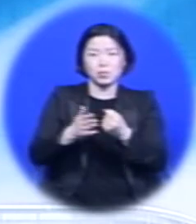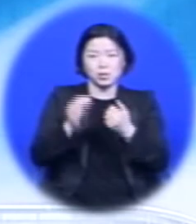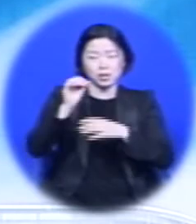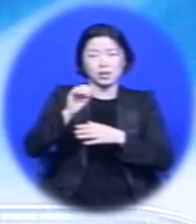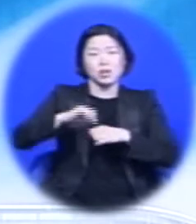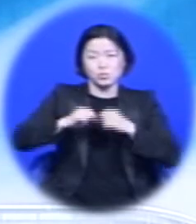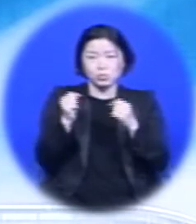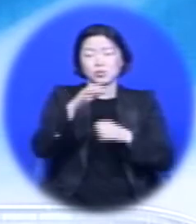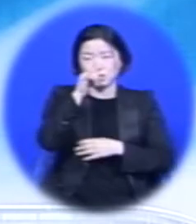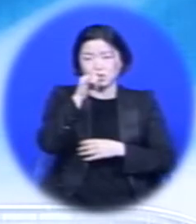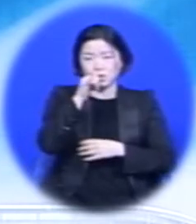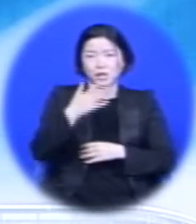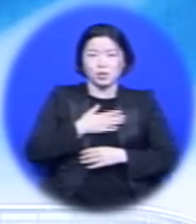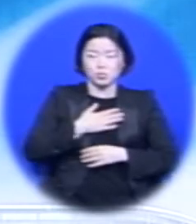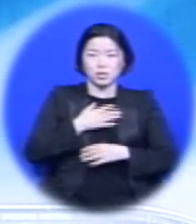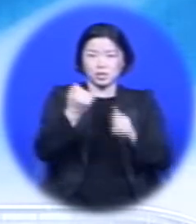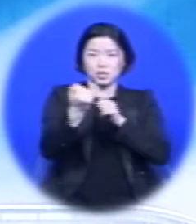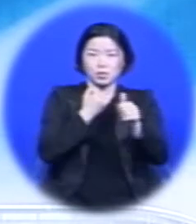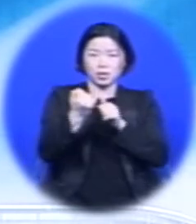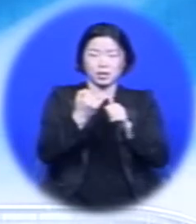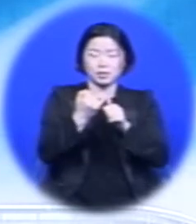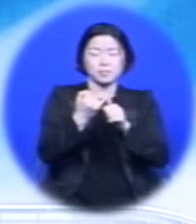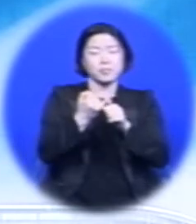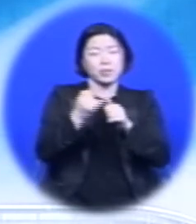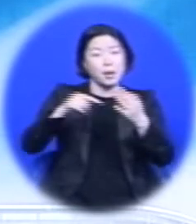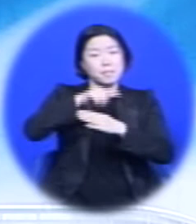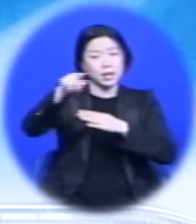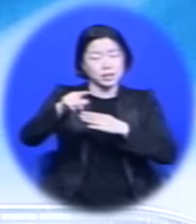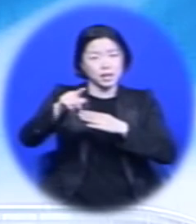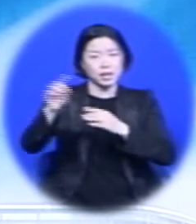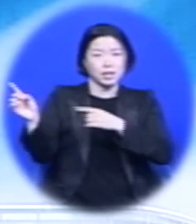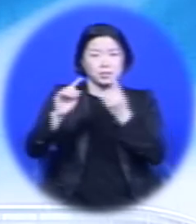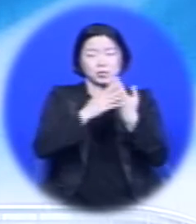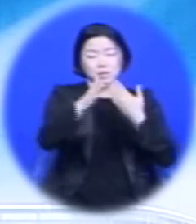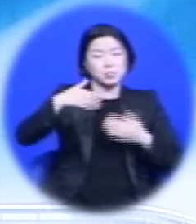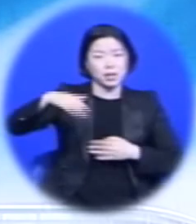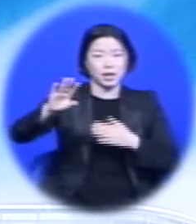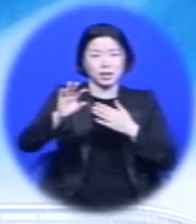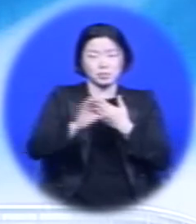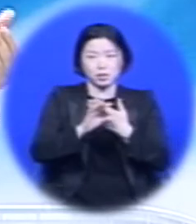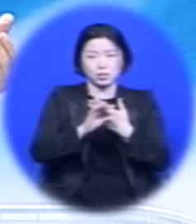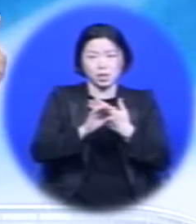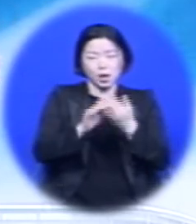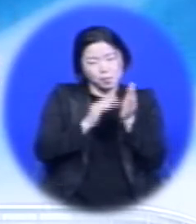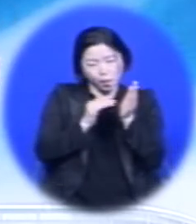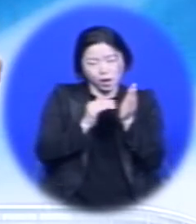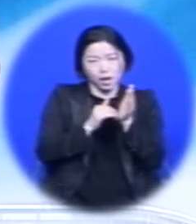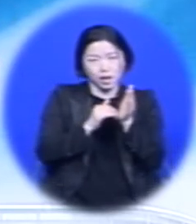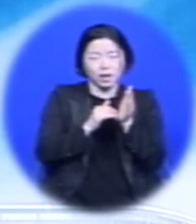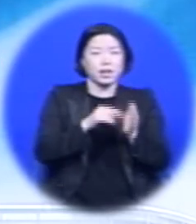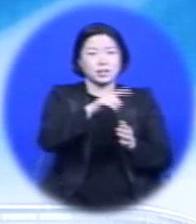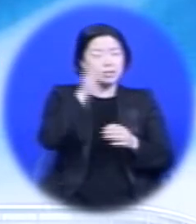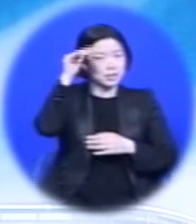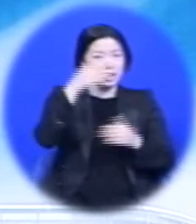저희 내외가 무슨 집회가 있어서 바깥에 나가면 그러면 몰래 걔를 또 데리고 와서